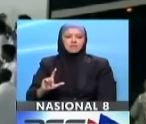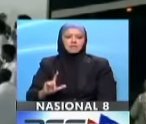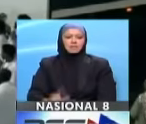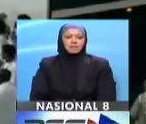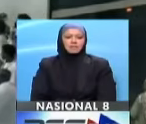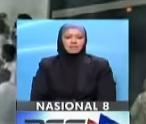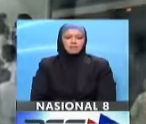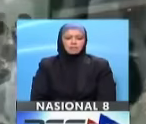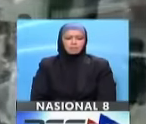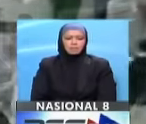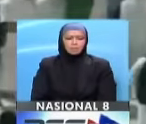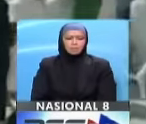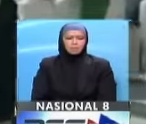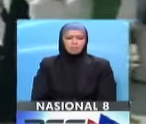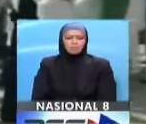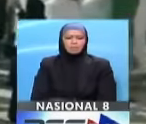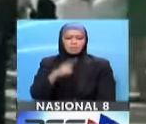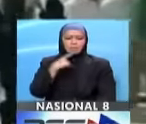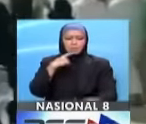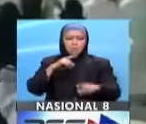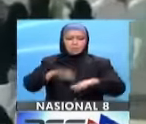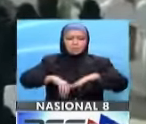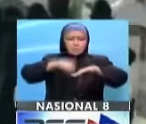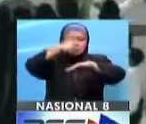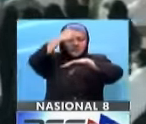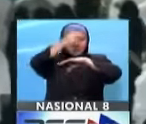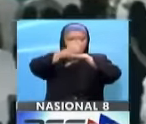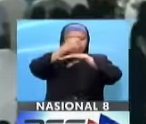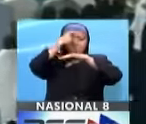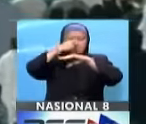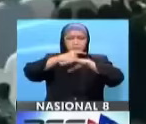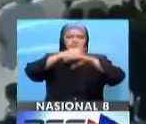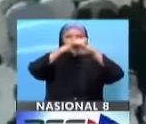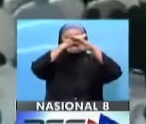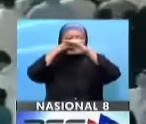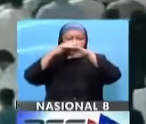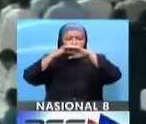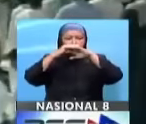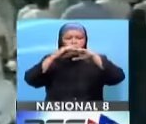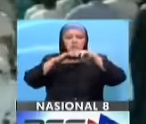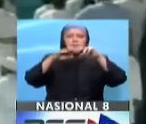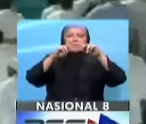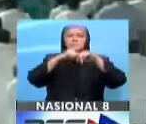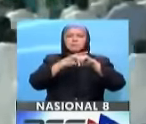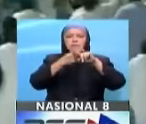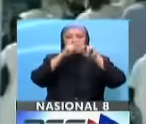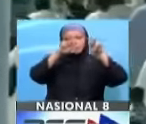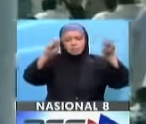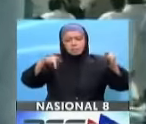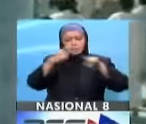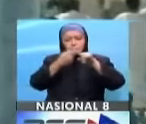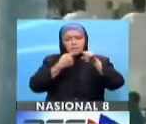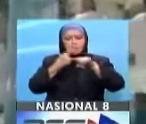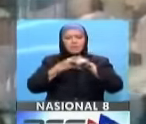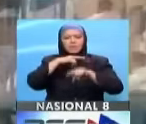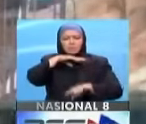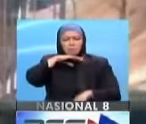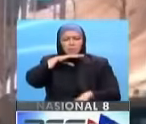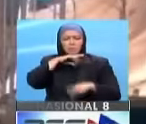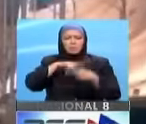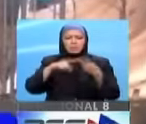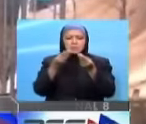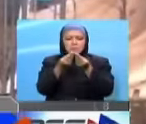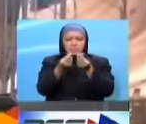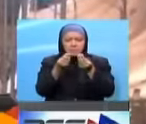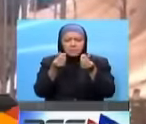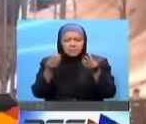Kiswah ini dipasang untuk melindungi Kaabah daripada kotoran, debu serta panas yang boleh merosakkan dinding Kaabah. Selain itu,